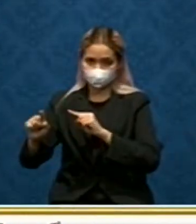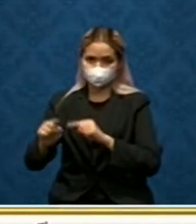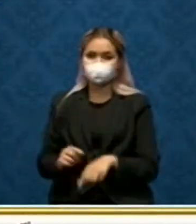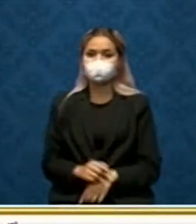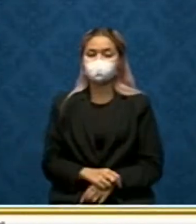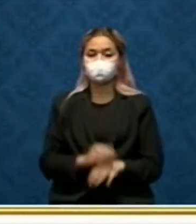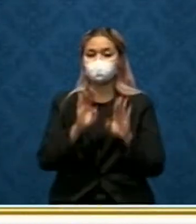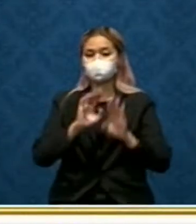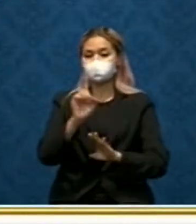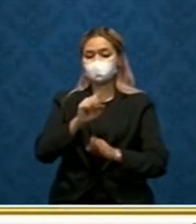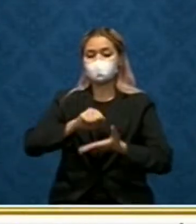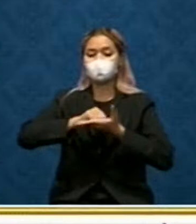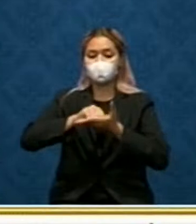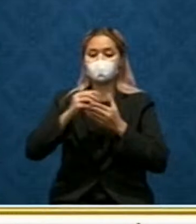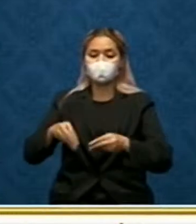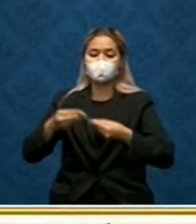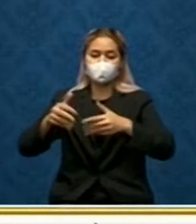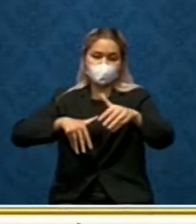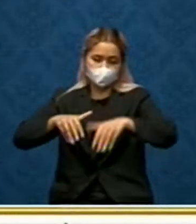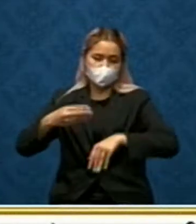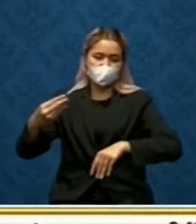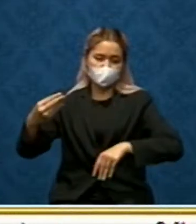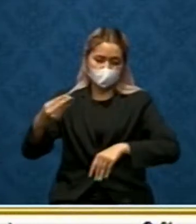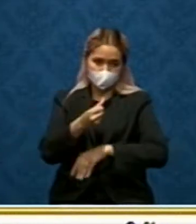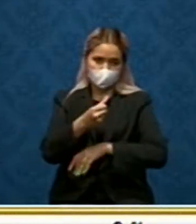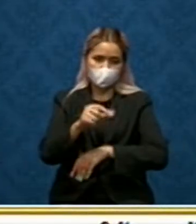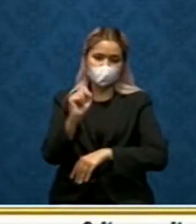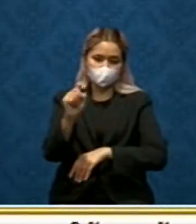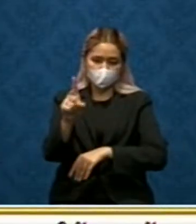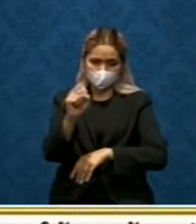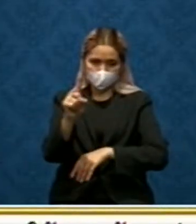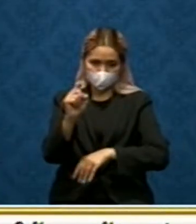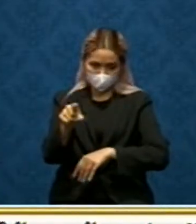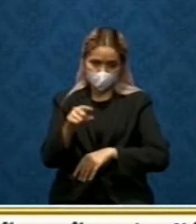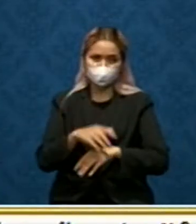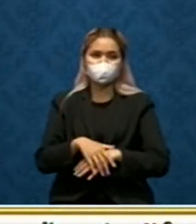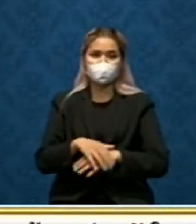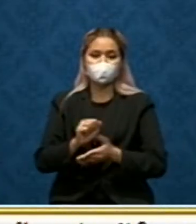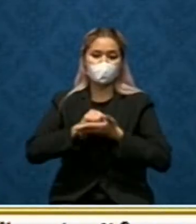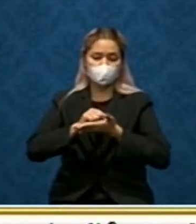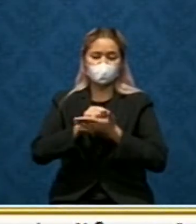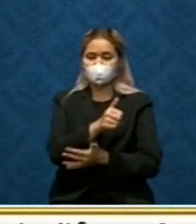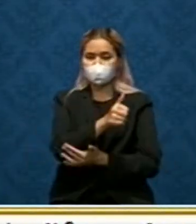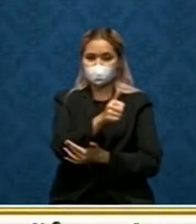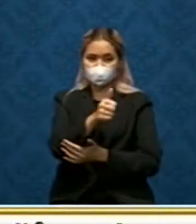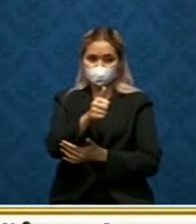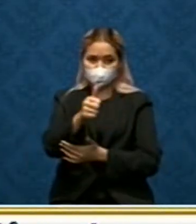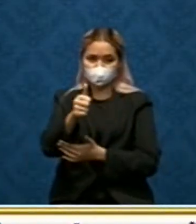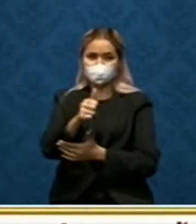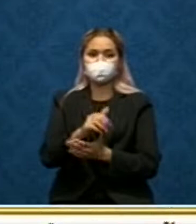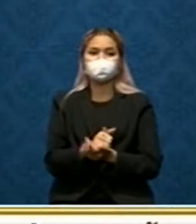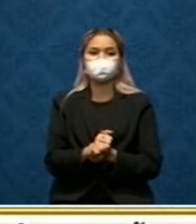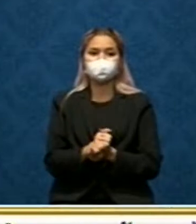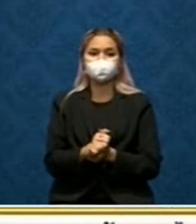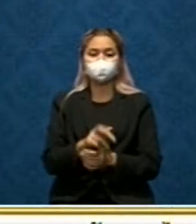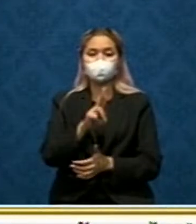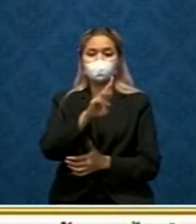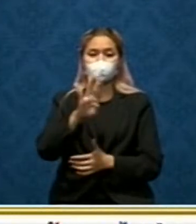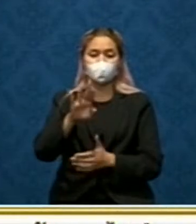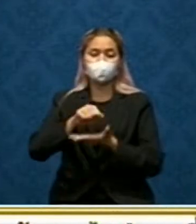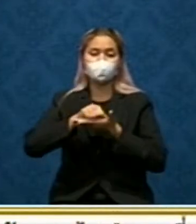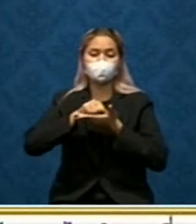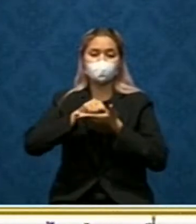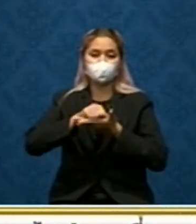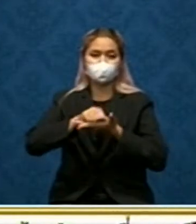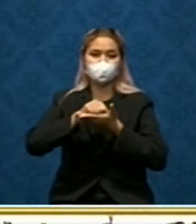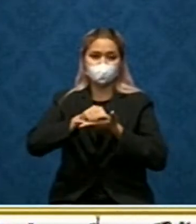ก็คือบริการชาวบ้านเร็ว ร่วงเร็ว ทันใจ One Stop Service มาก่อนนะก็พดง่ายว่า ระบบรฐการต่ไปนี้